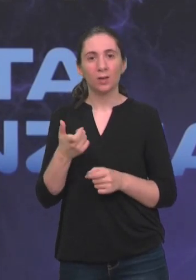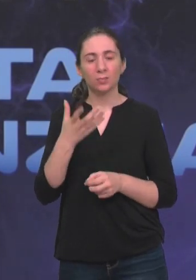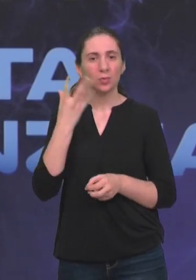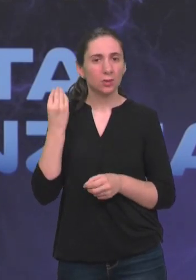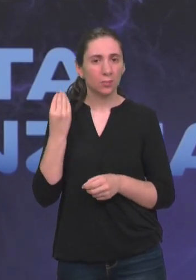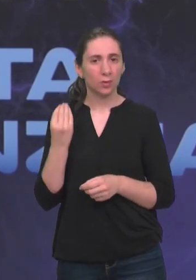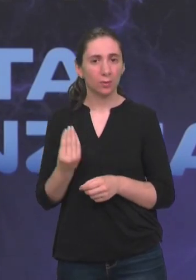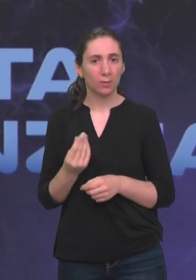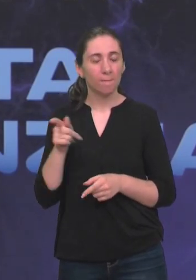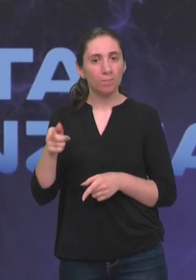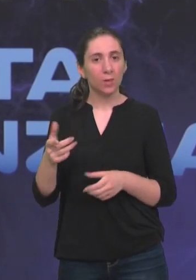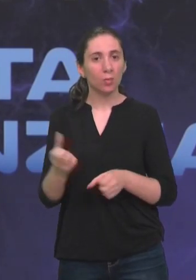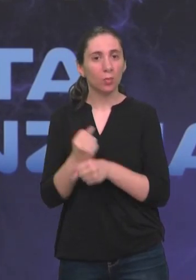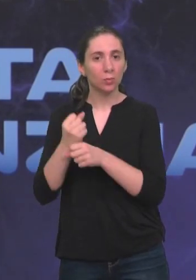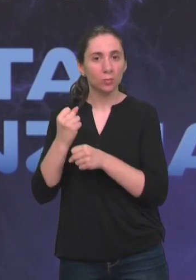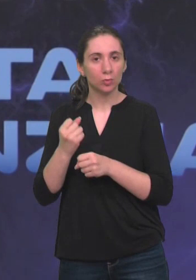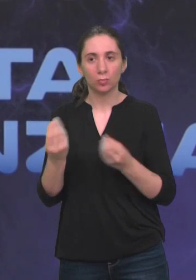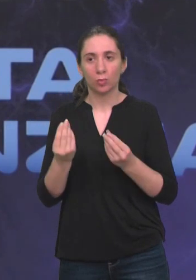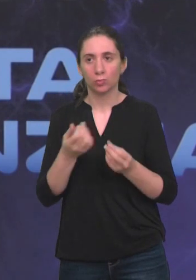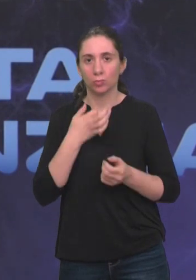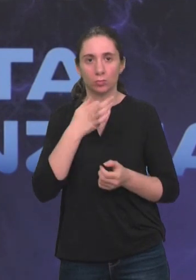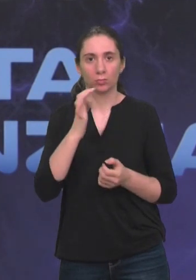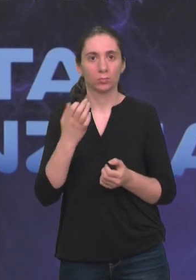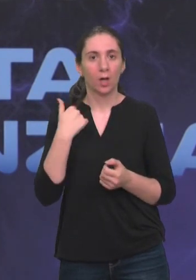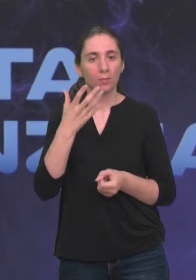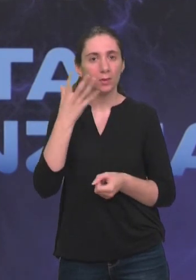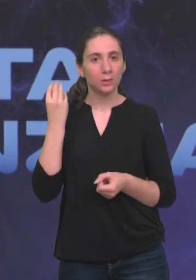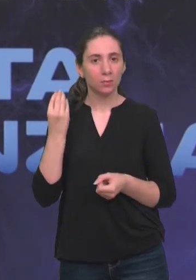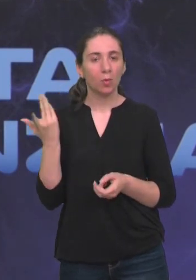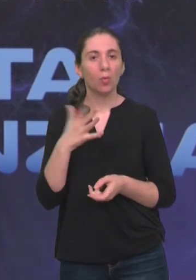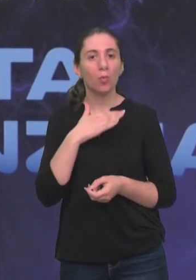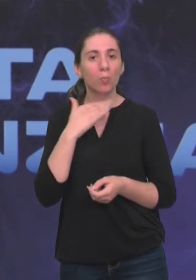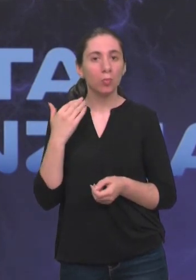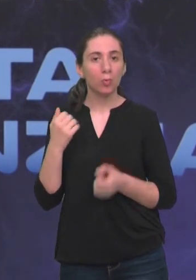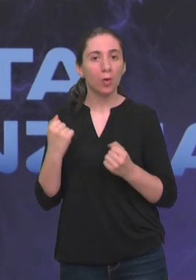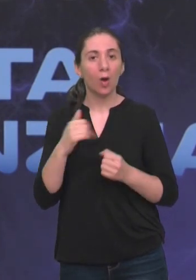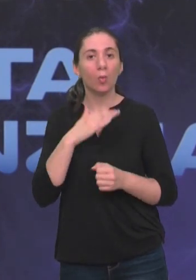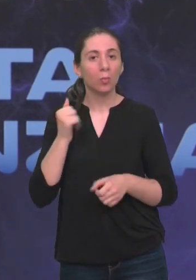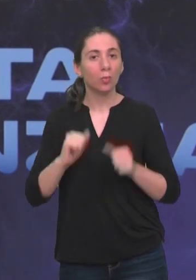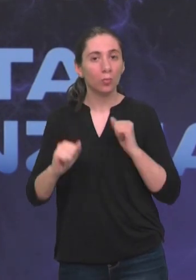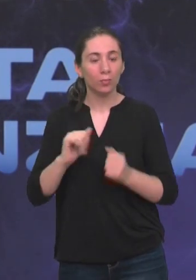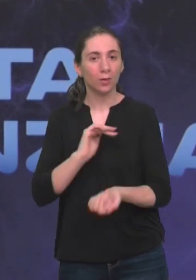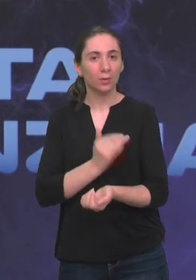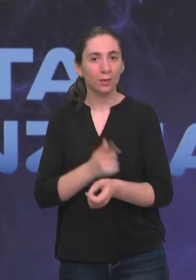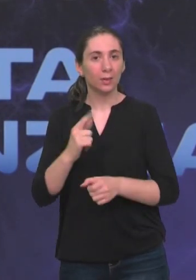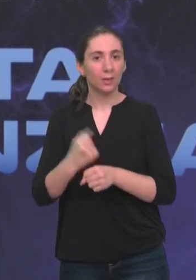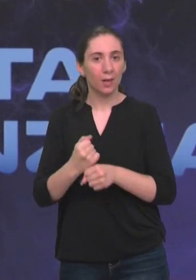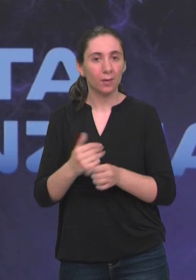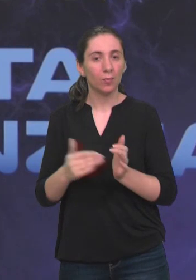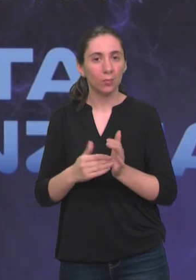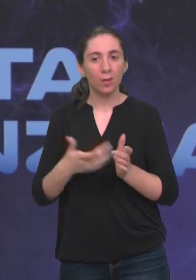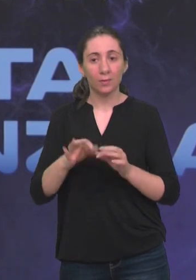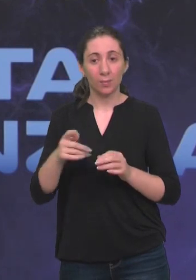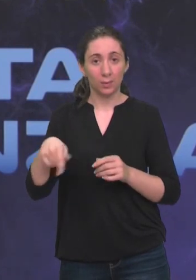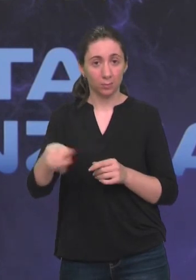da njihovi uspjesi su nešto fantastično, ali mi zaboravljamo koliko je puno, jako puno truda, energije i rada potrebno da bi